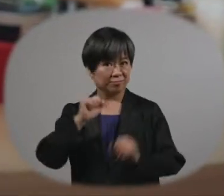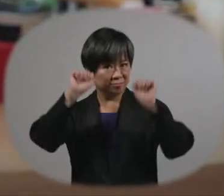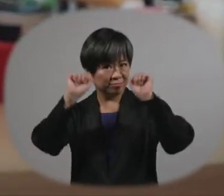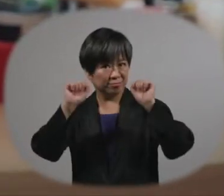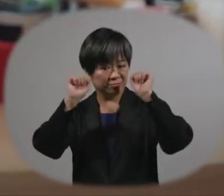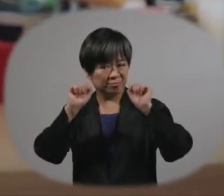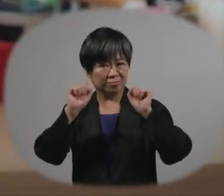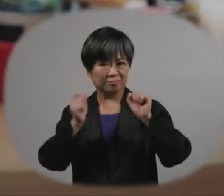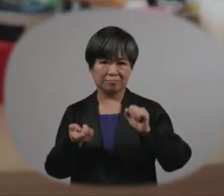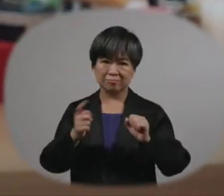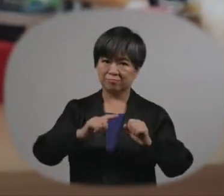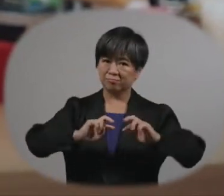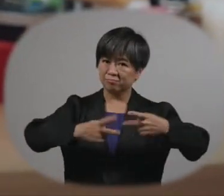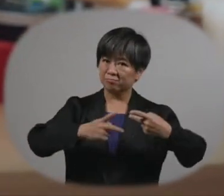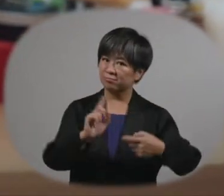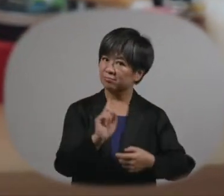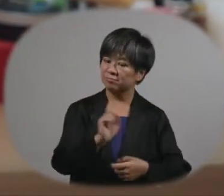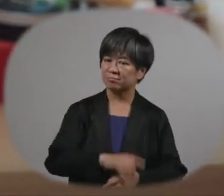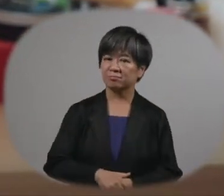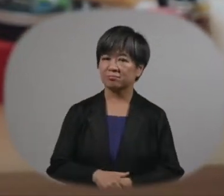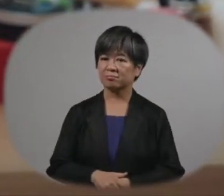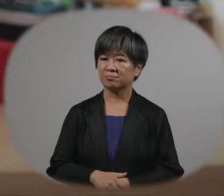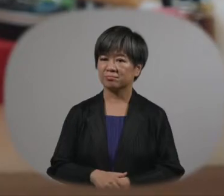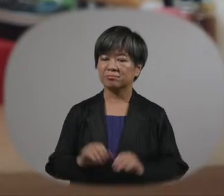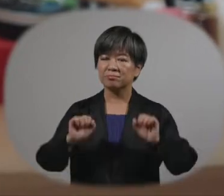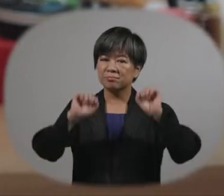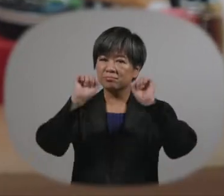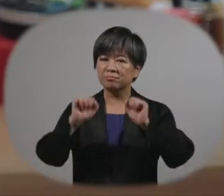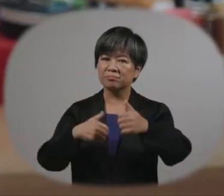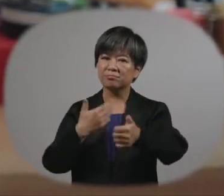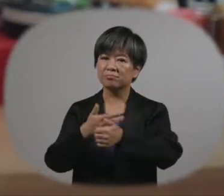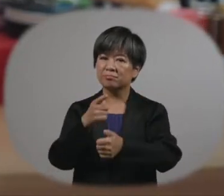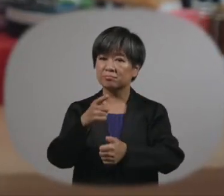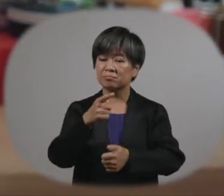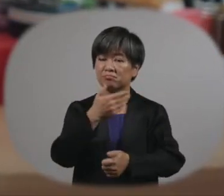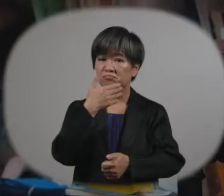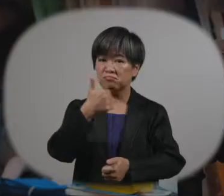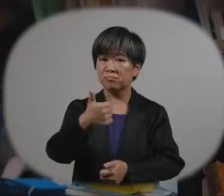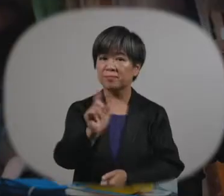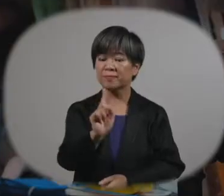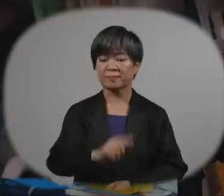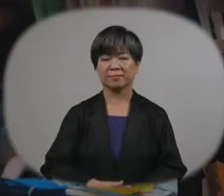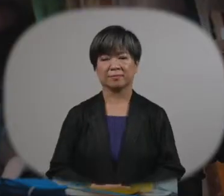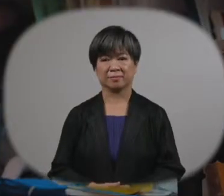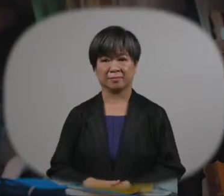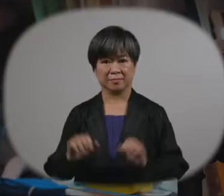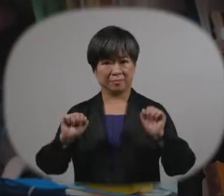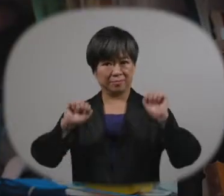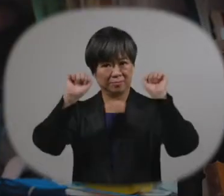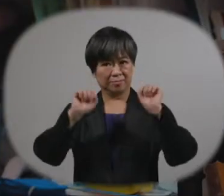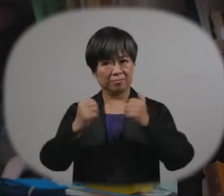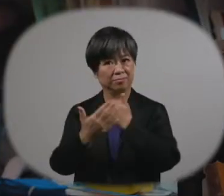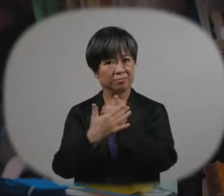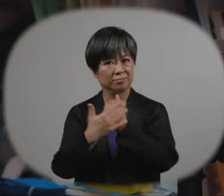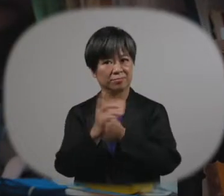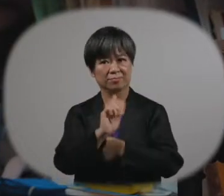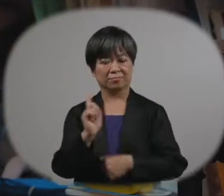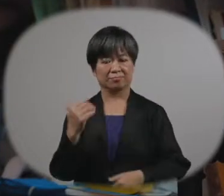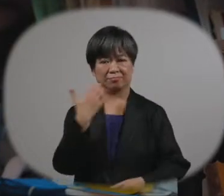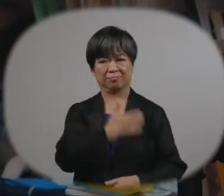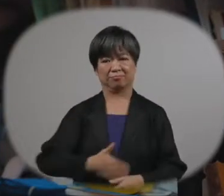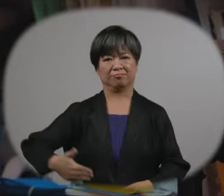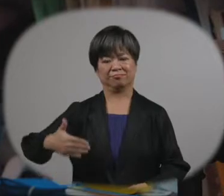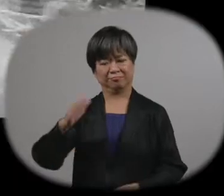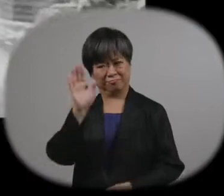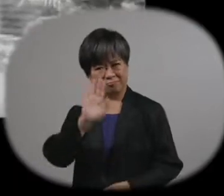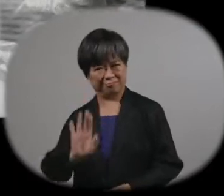给你什么样的改变？应该说是运动带给你什么样的好处？ 运动带给我好处就是身体的体